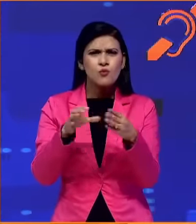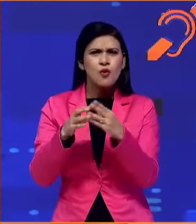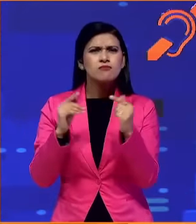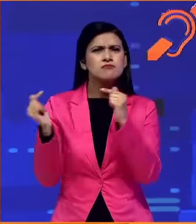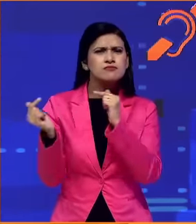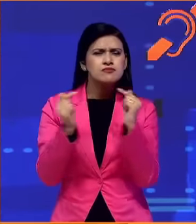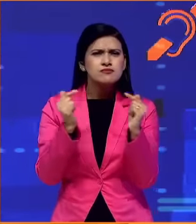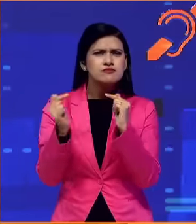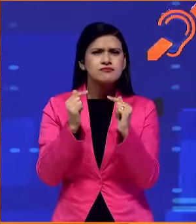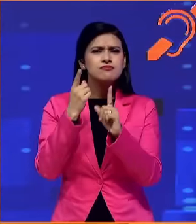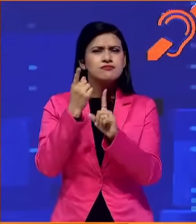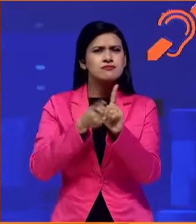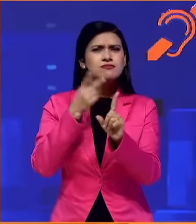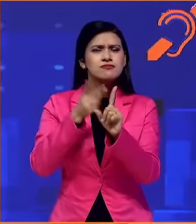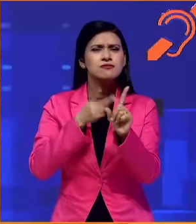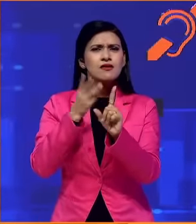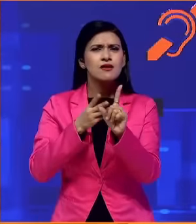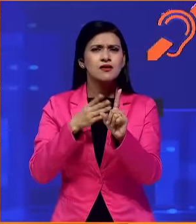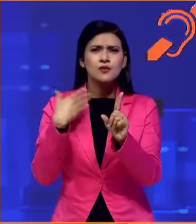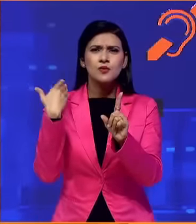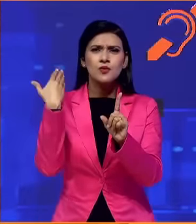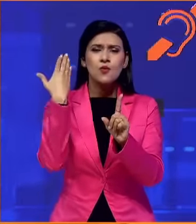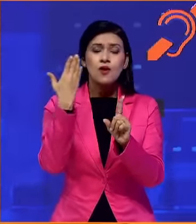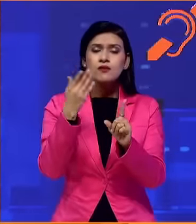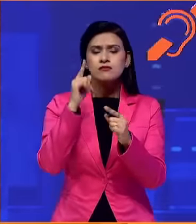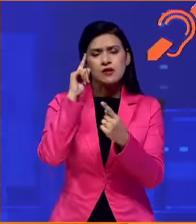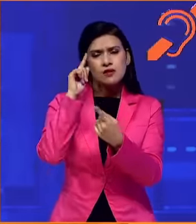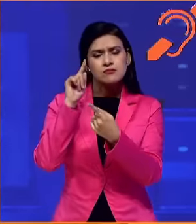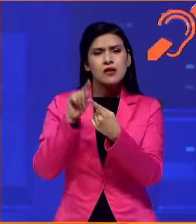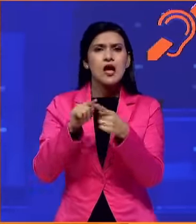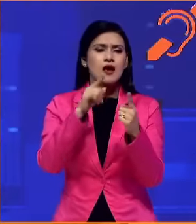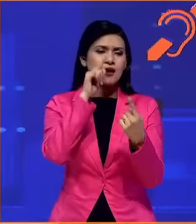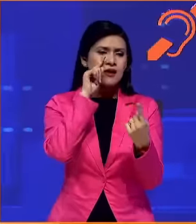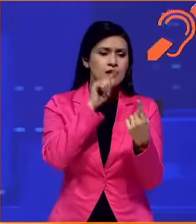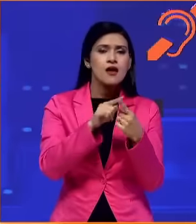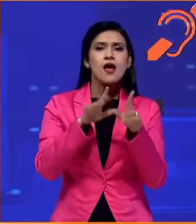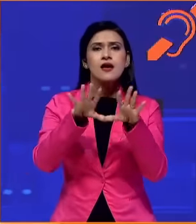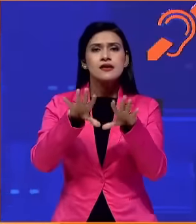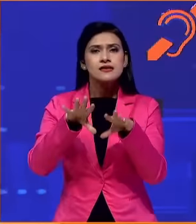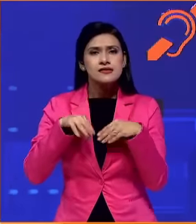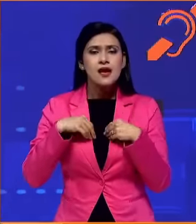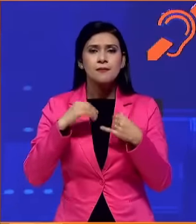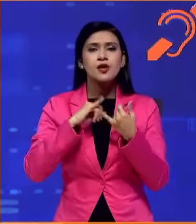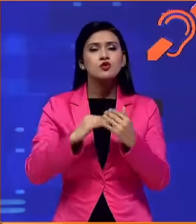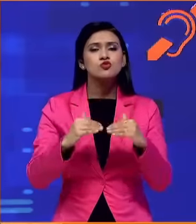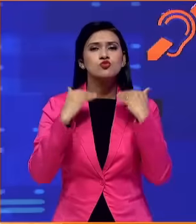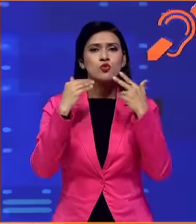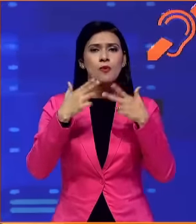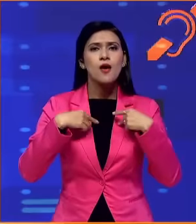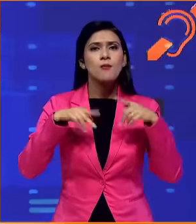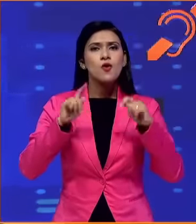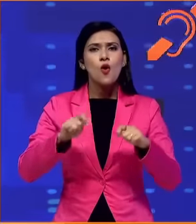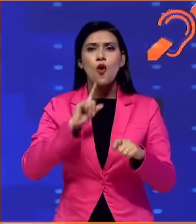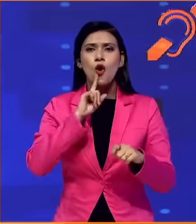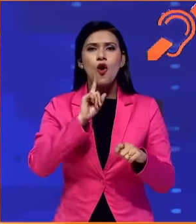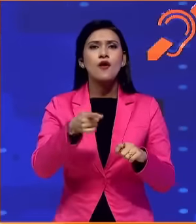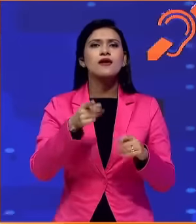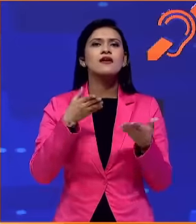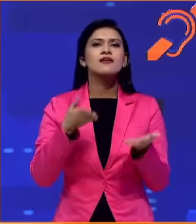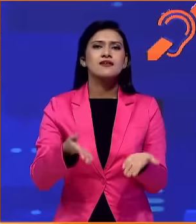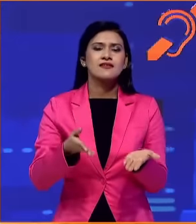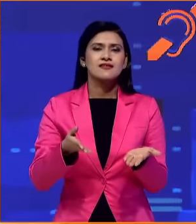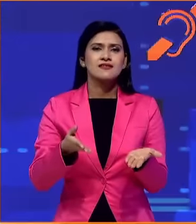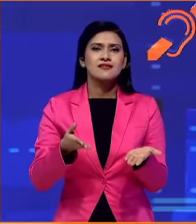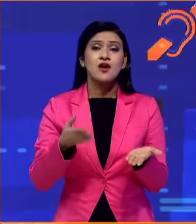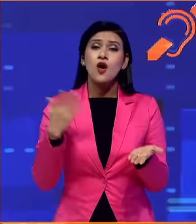इतनेवर्षोंतकअदालतमेंचला, संतोषजनकढंगसेसुलझगयाहै। सभीकीसहमतिसेयहकार्य सुरक्षितरूपसेपूराकियागया।